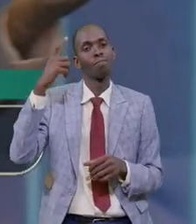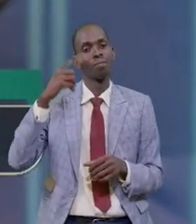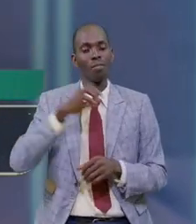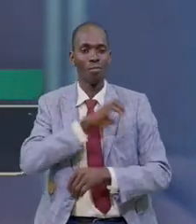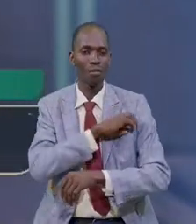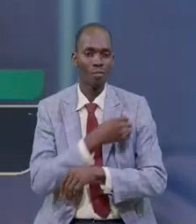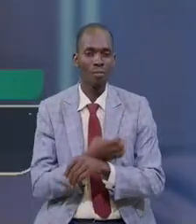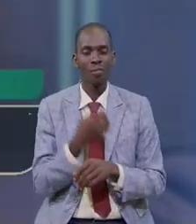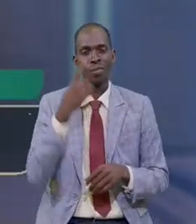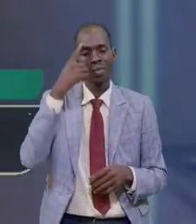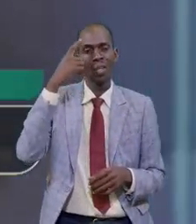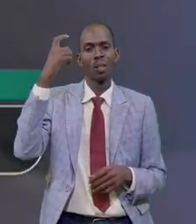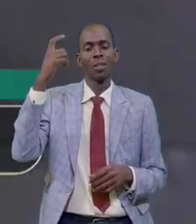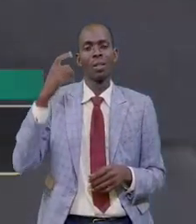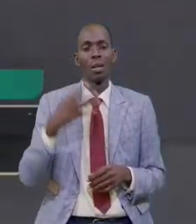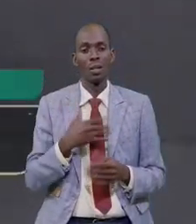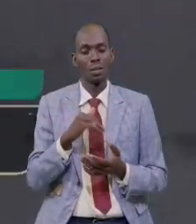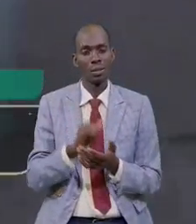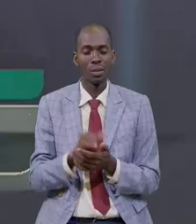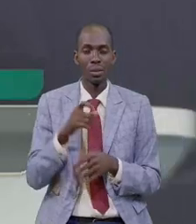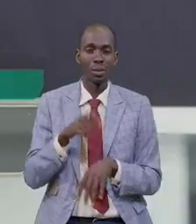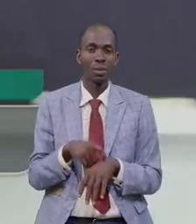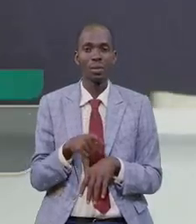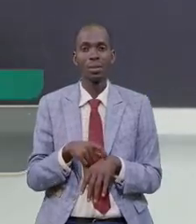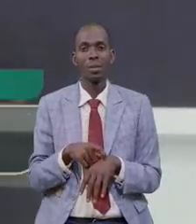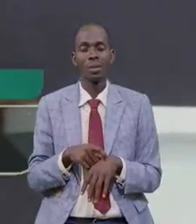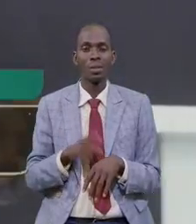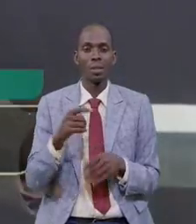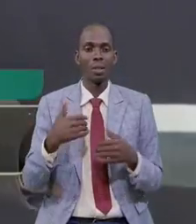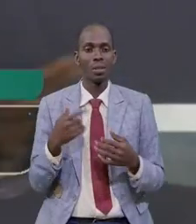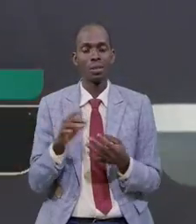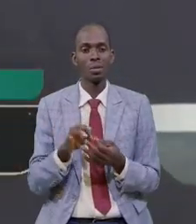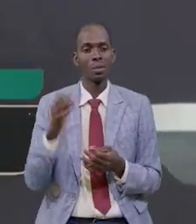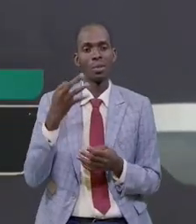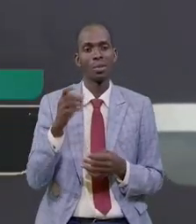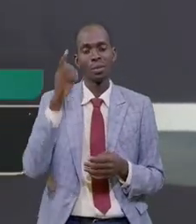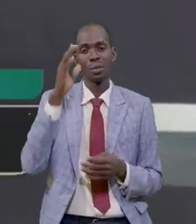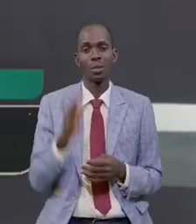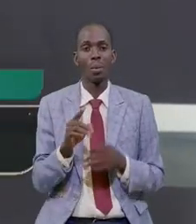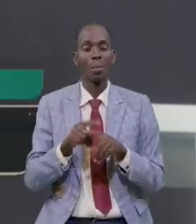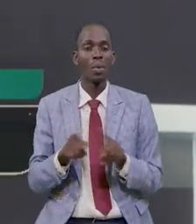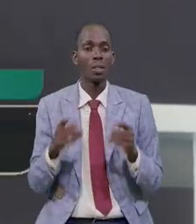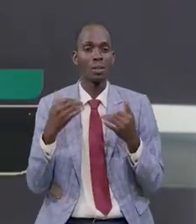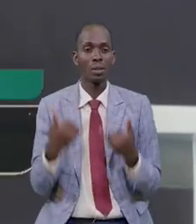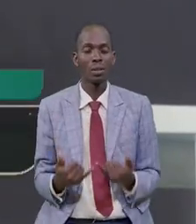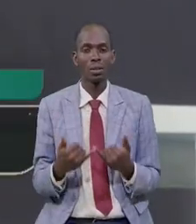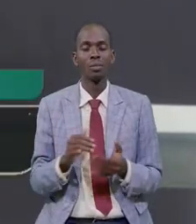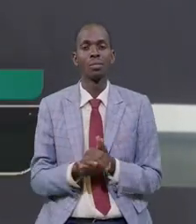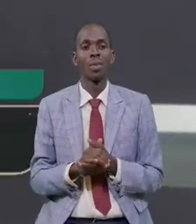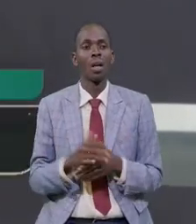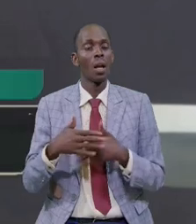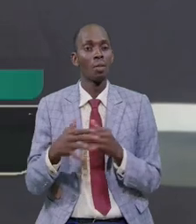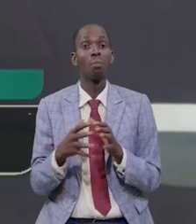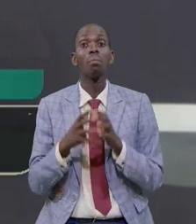qui lui donnait d'énergie un rêve d'inspiration en son temps il avait l'esprit de Dieu mais maintenant après que